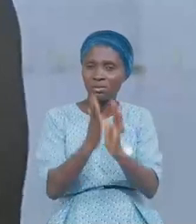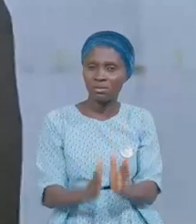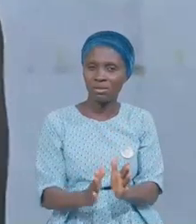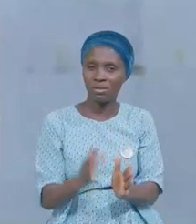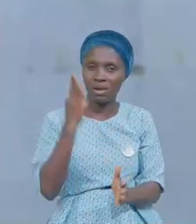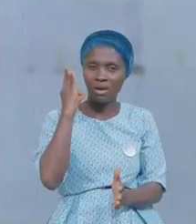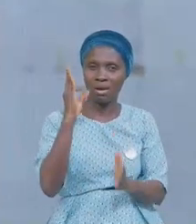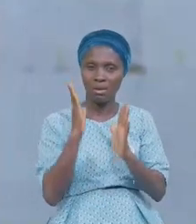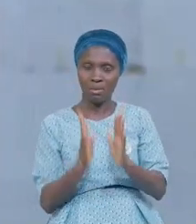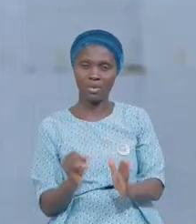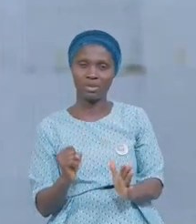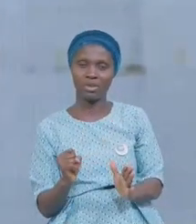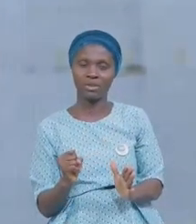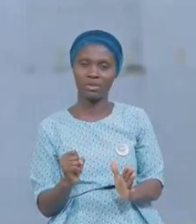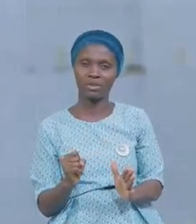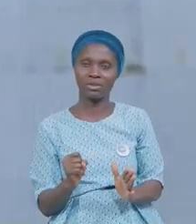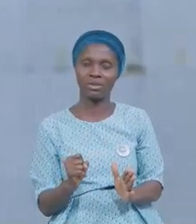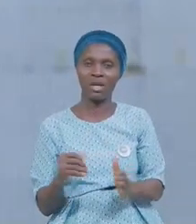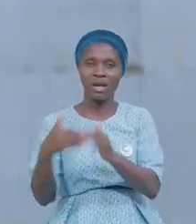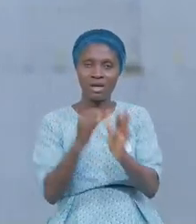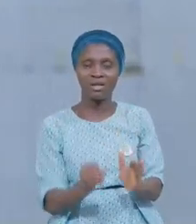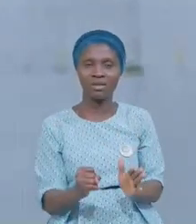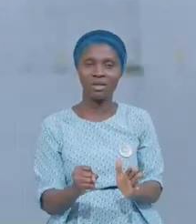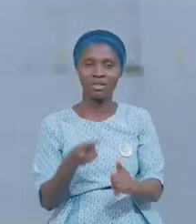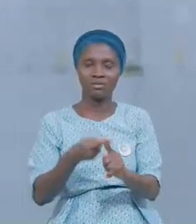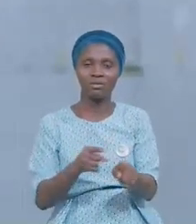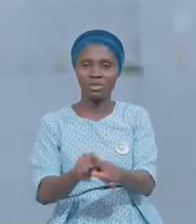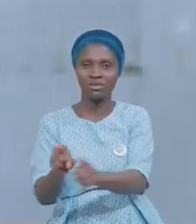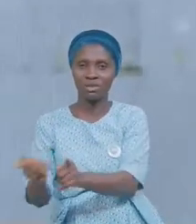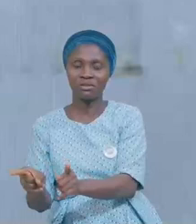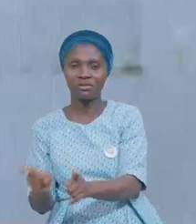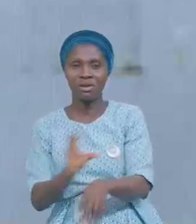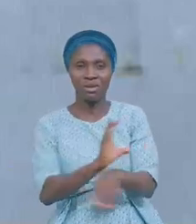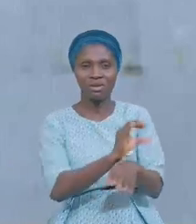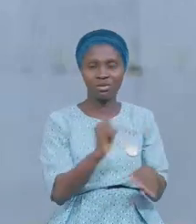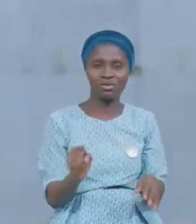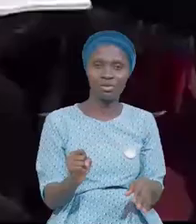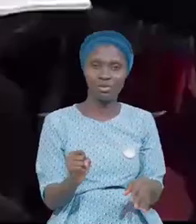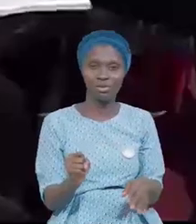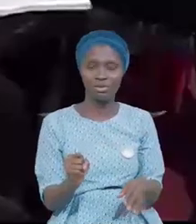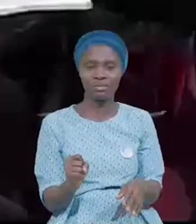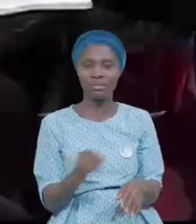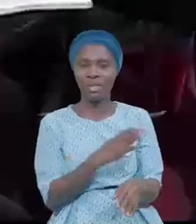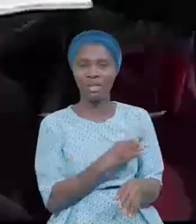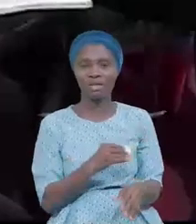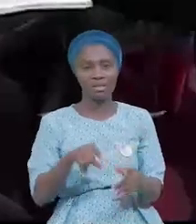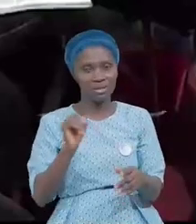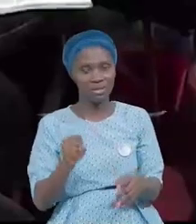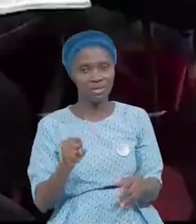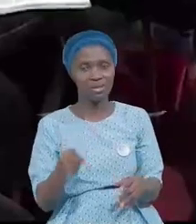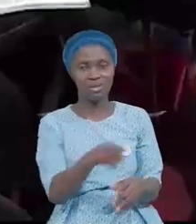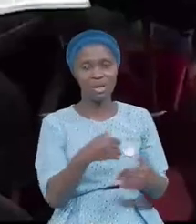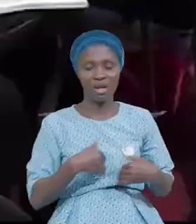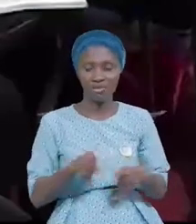des différentes dénominations de l'Église, oui, nous avons des différences dans ceci, dans cela. Mais nous sommes unis en Christ